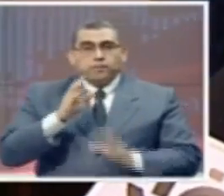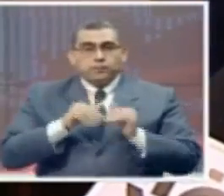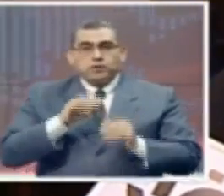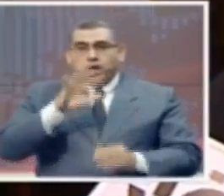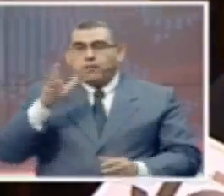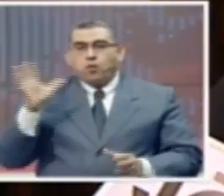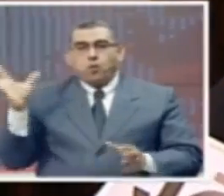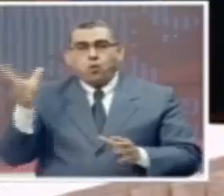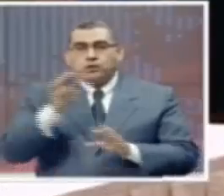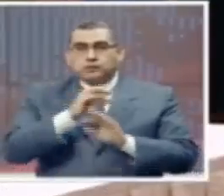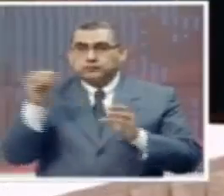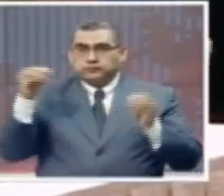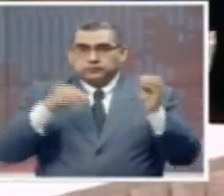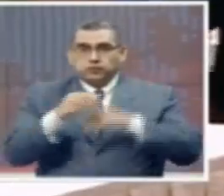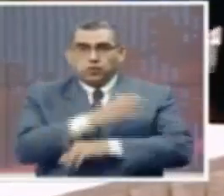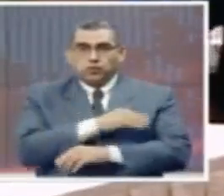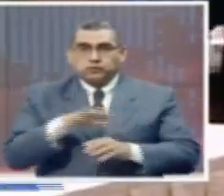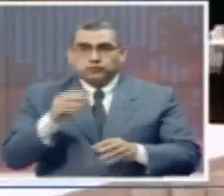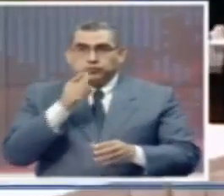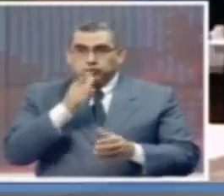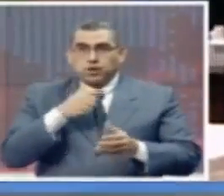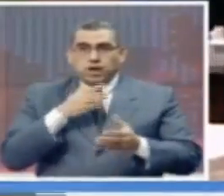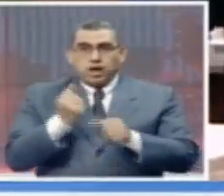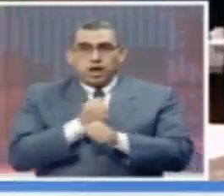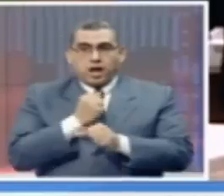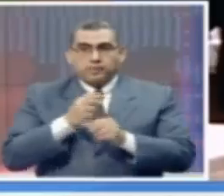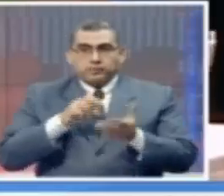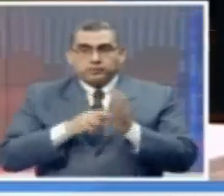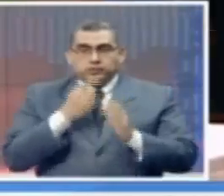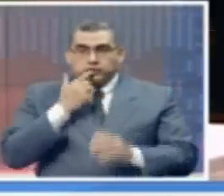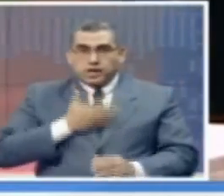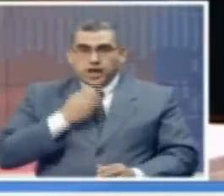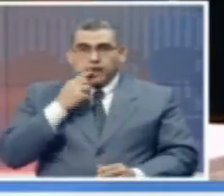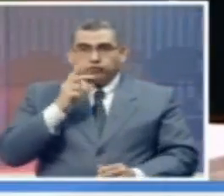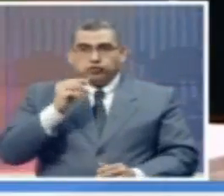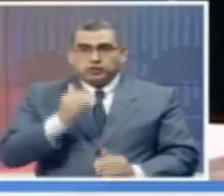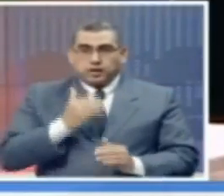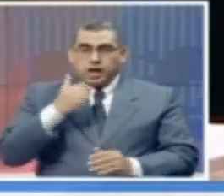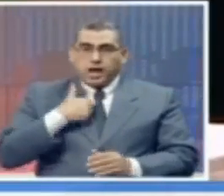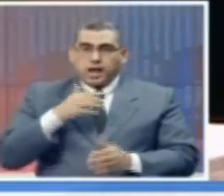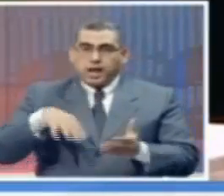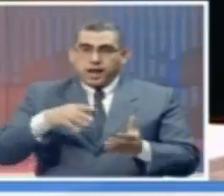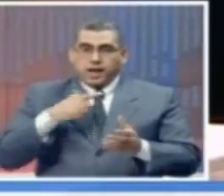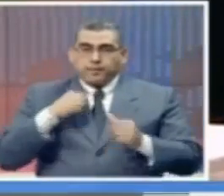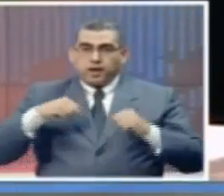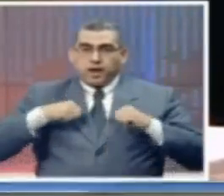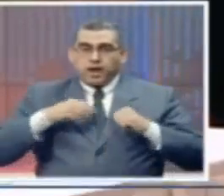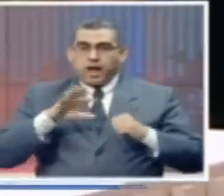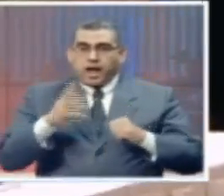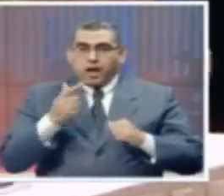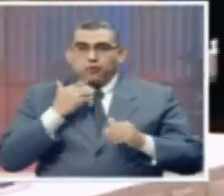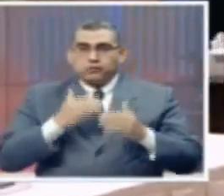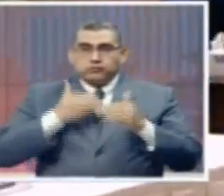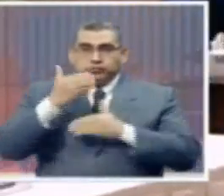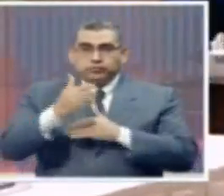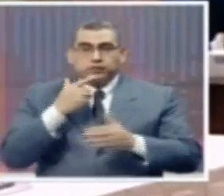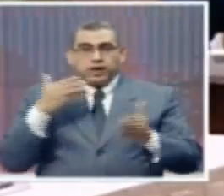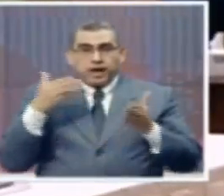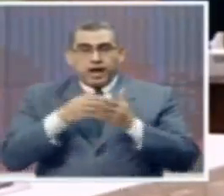وفي أي مكان. خبرتي في الرياضة الحمد لله فوق 25 سنة، سواء كنت لاعبة أو إدارية وصلت لحد اللجنة الأولمبية